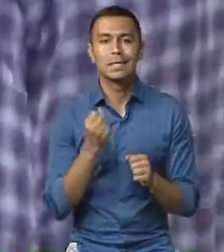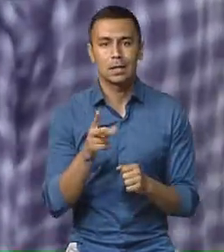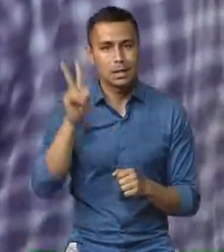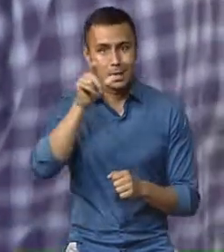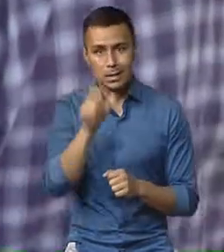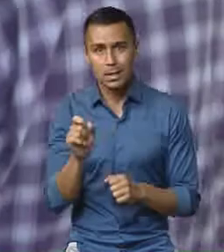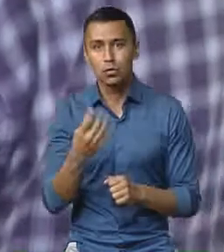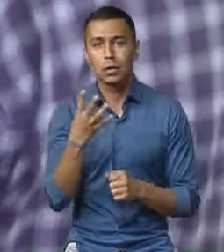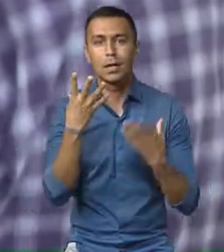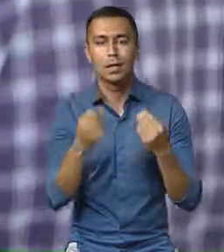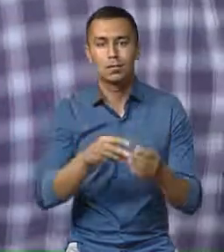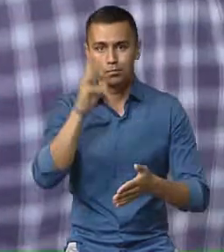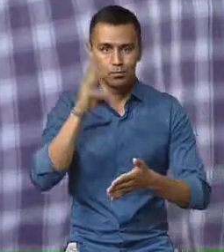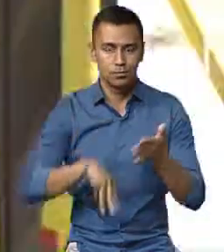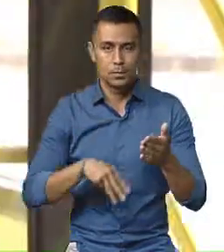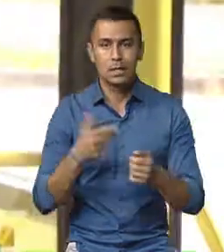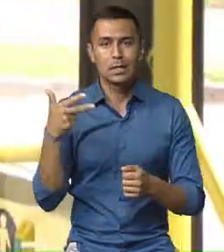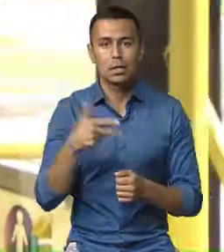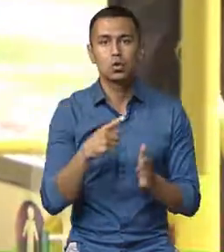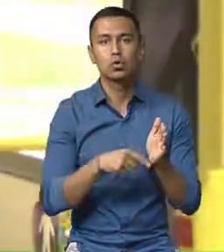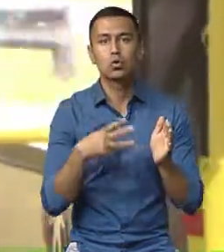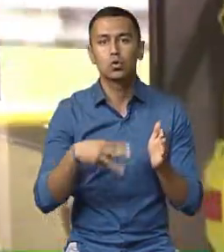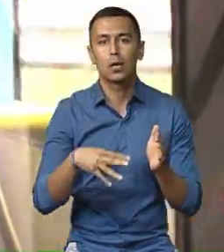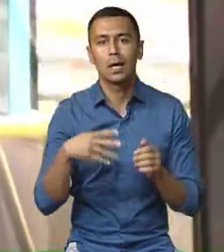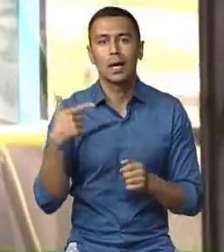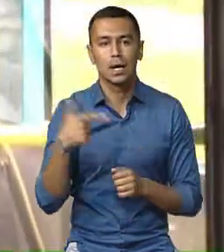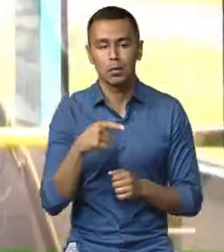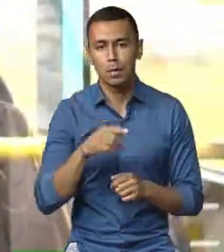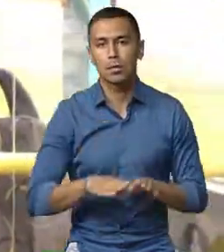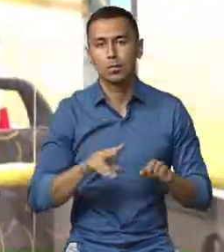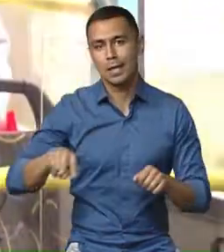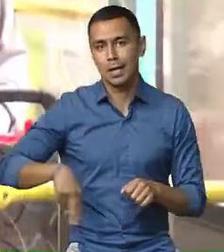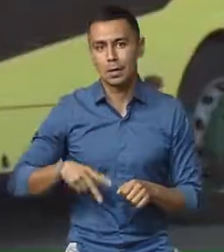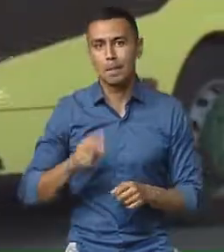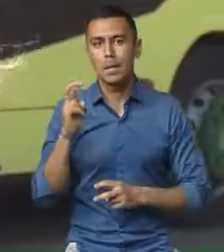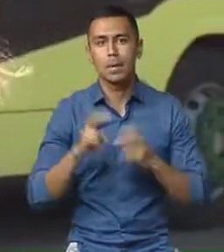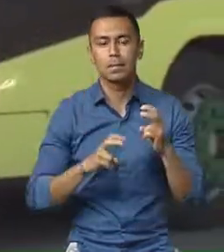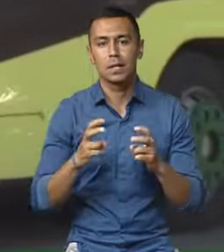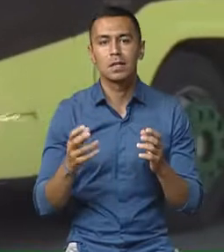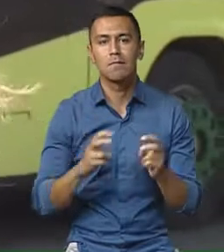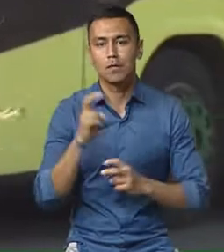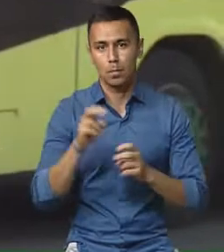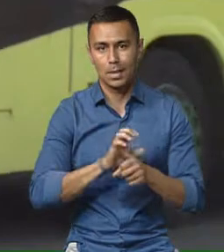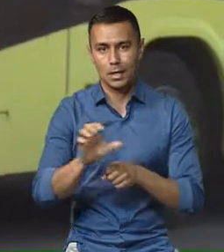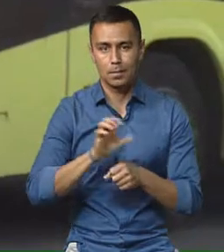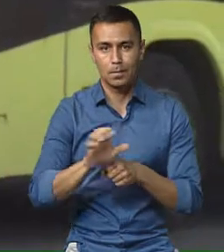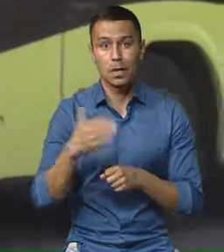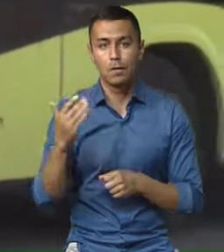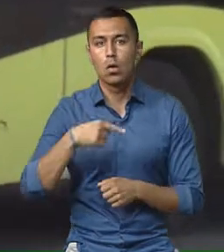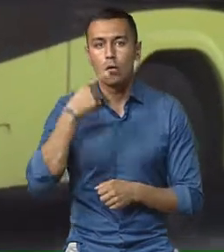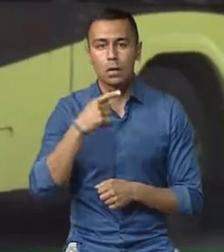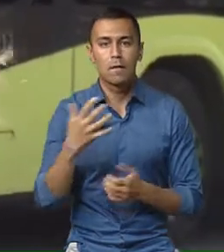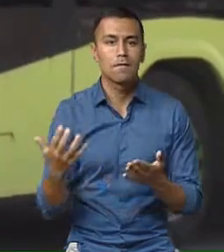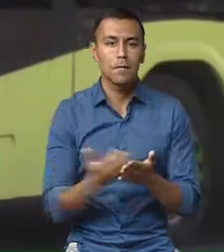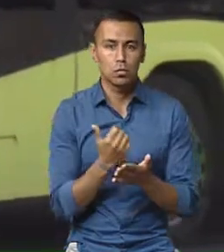зайців за 4 дні стягнули 3640 гривень, розповідає заступниця директора підприємства «Заробництво» Наталія Свистун. За її словами,